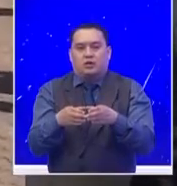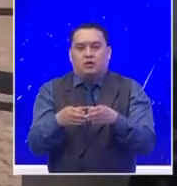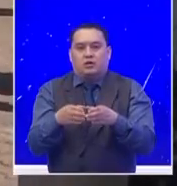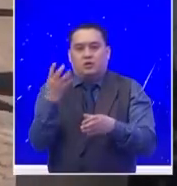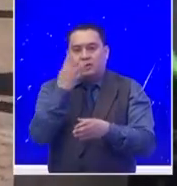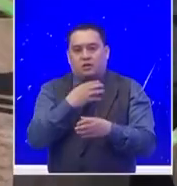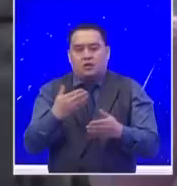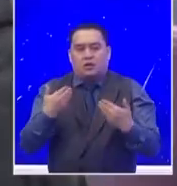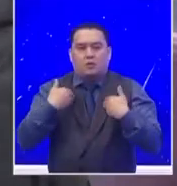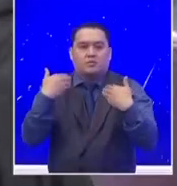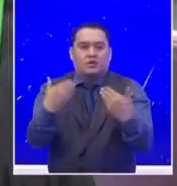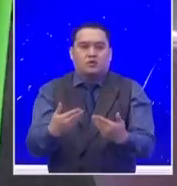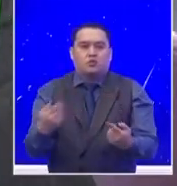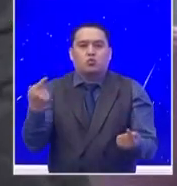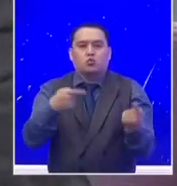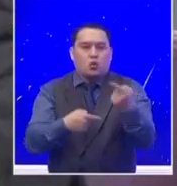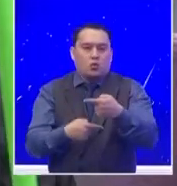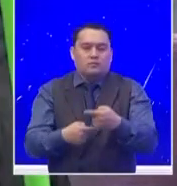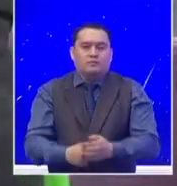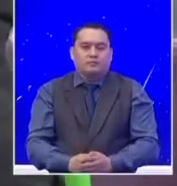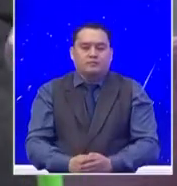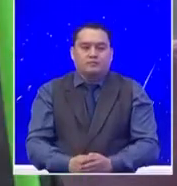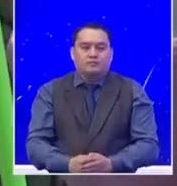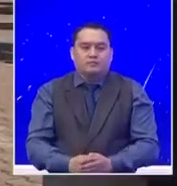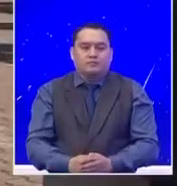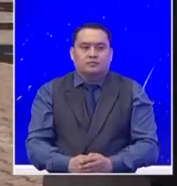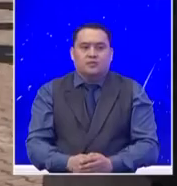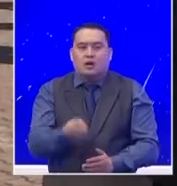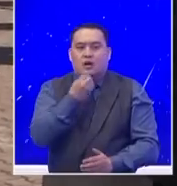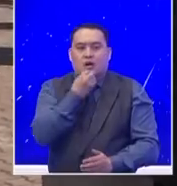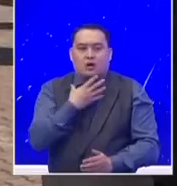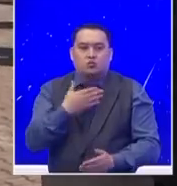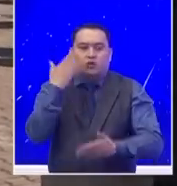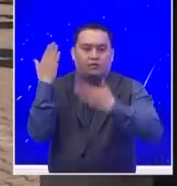тепло. Ну, приход весны уже, как бы. Довольно-таки хорошо,